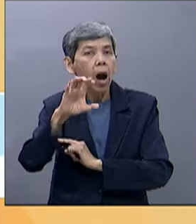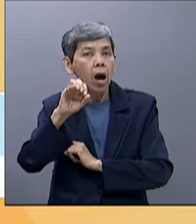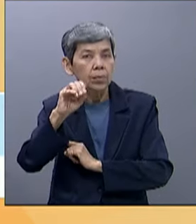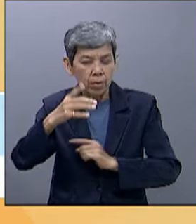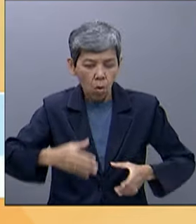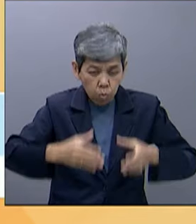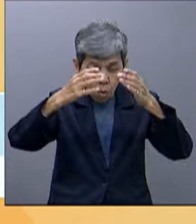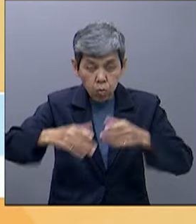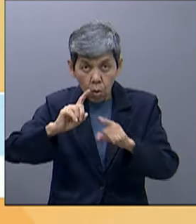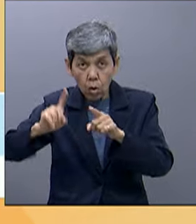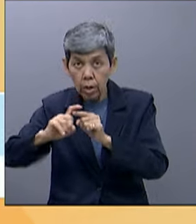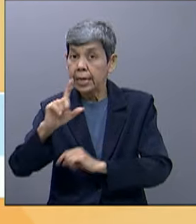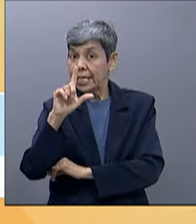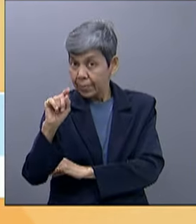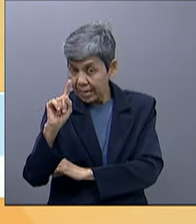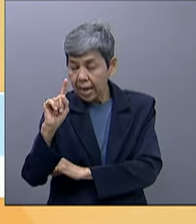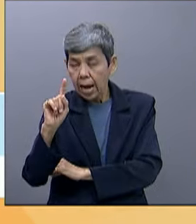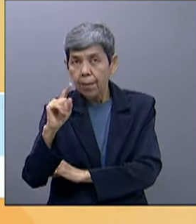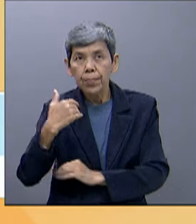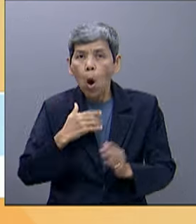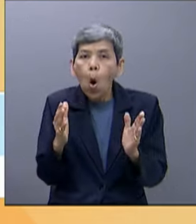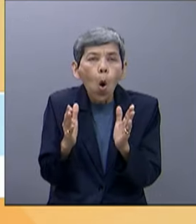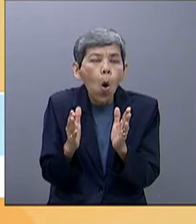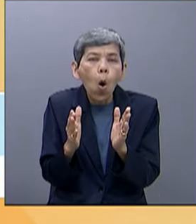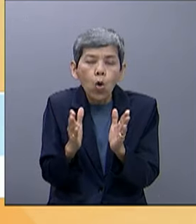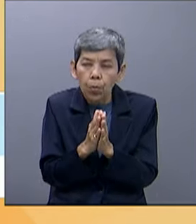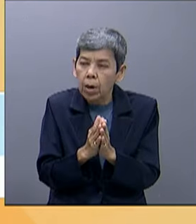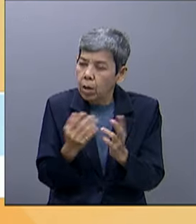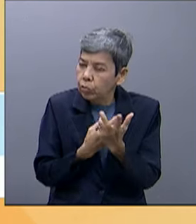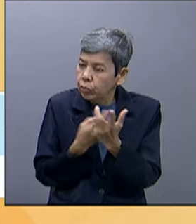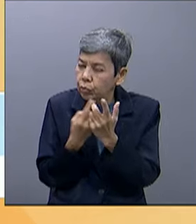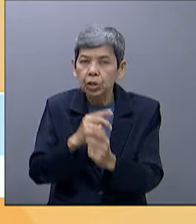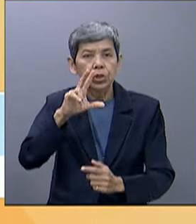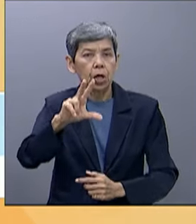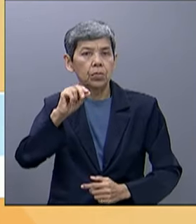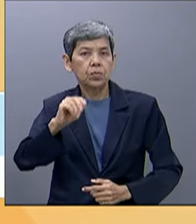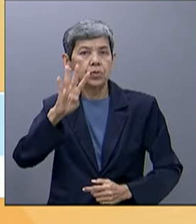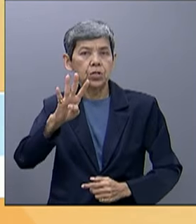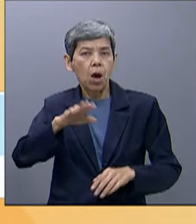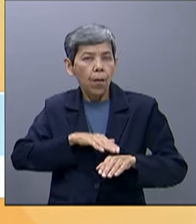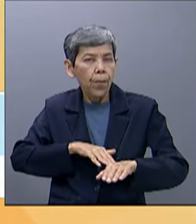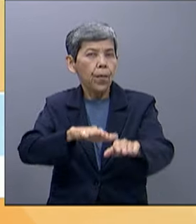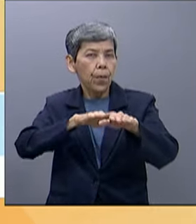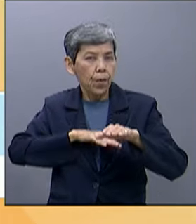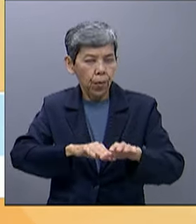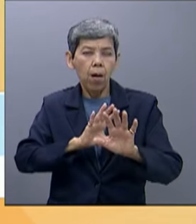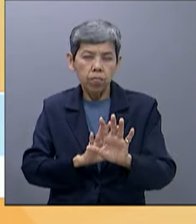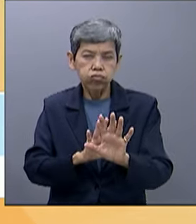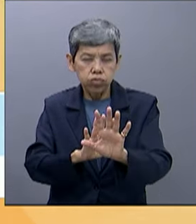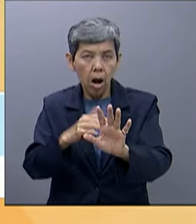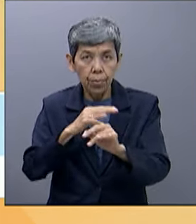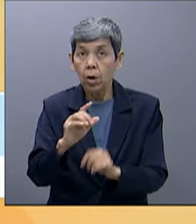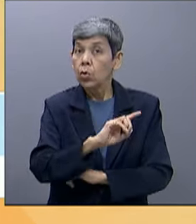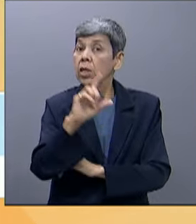ครับวันที่21จะมีขบวนแห่ร่วมจำนวน34ขบวน ครับผม นะครับและวันที่